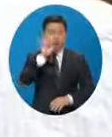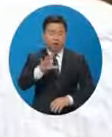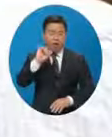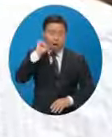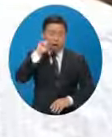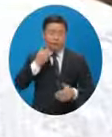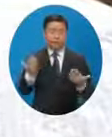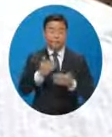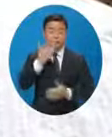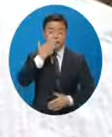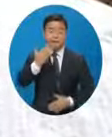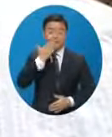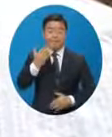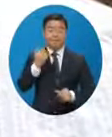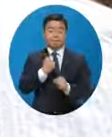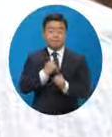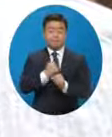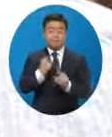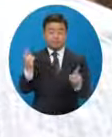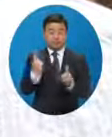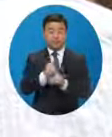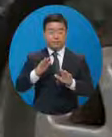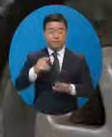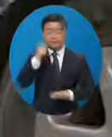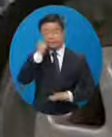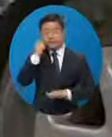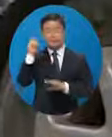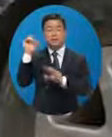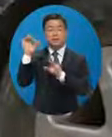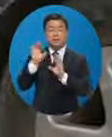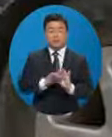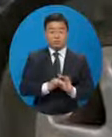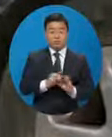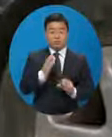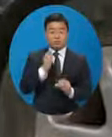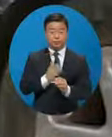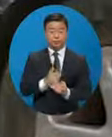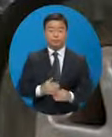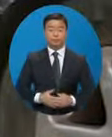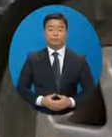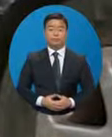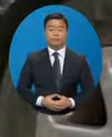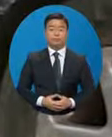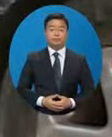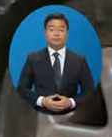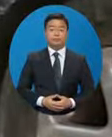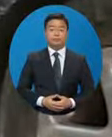만들어가는 날리우드의 열기는 오늘도 식을 줄 모릅니다.